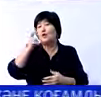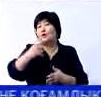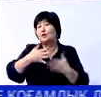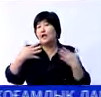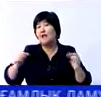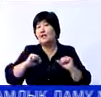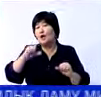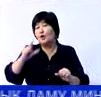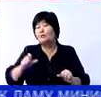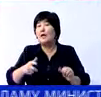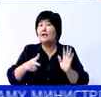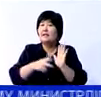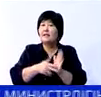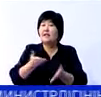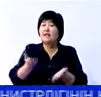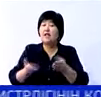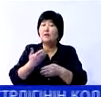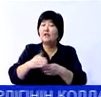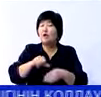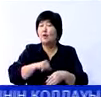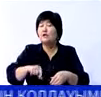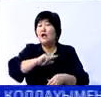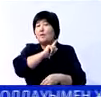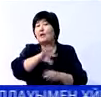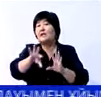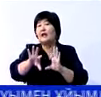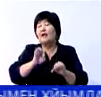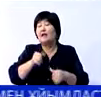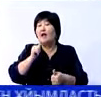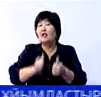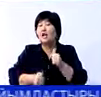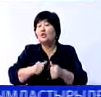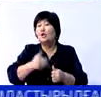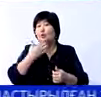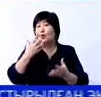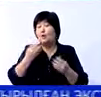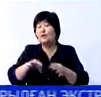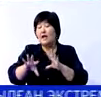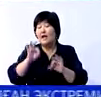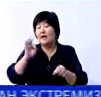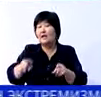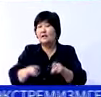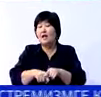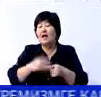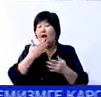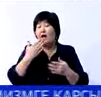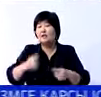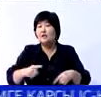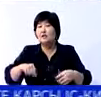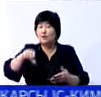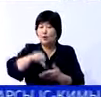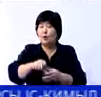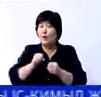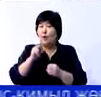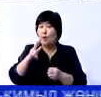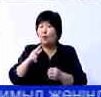астам спортшы 8 салмақ дәрежесі бойынша өзара мықтын анықтады. Жарыстың соңғы күнінде іріктеуден іркілмей, ақты сынға сүрінбей өткен